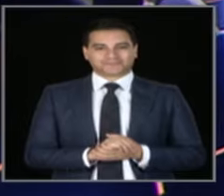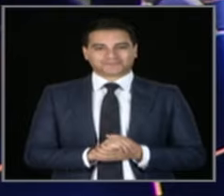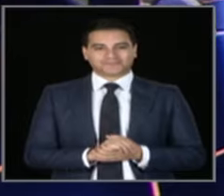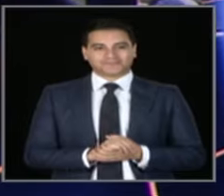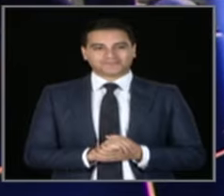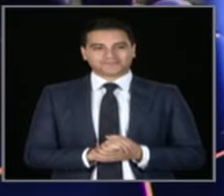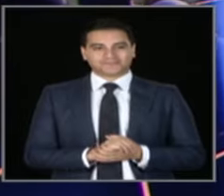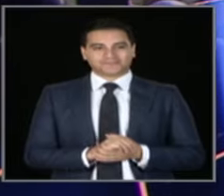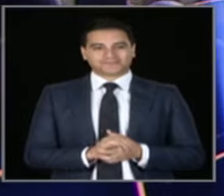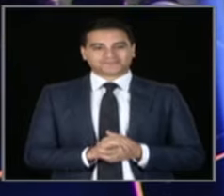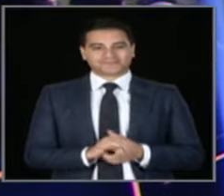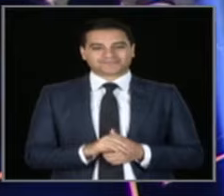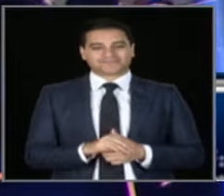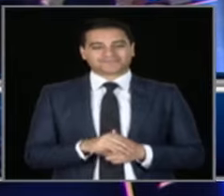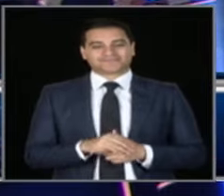هو: